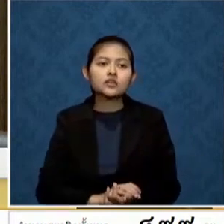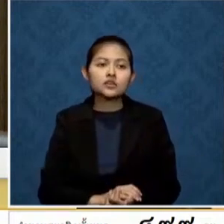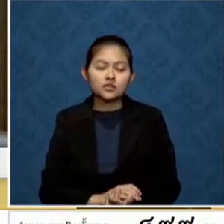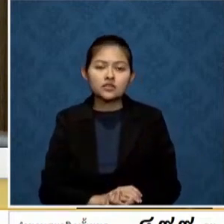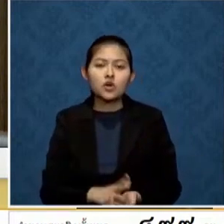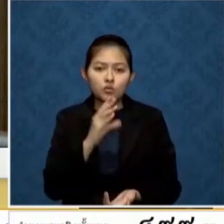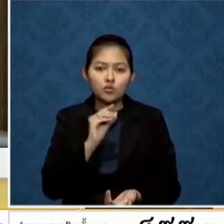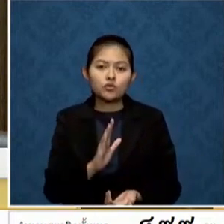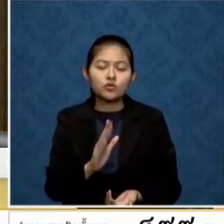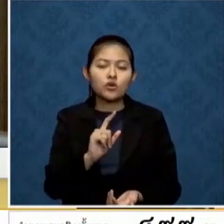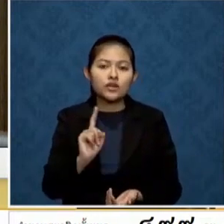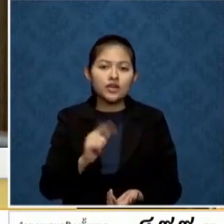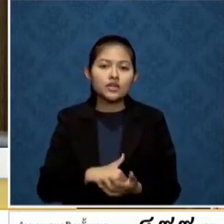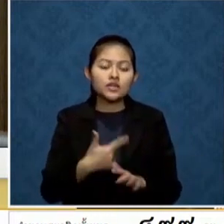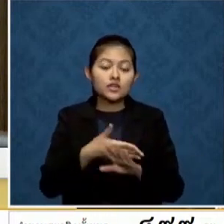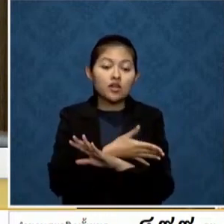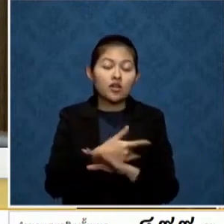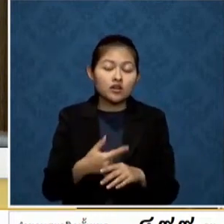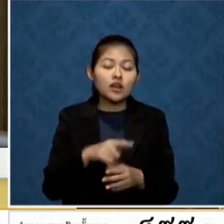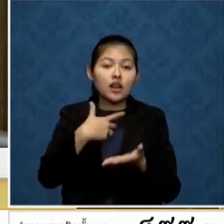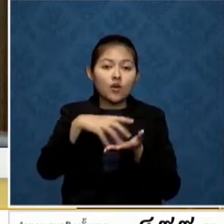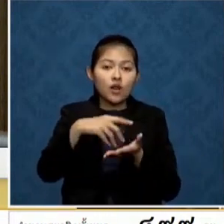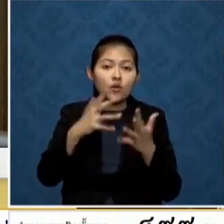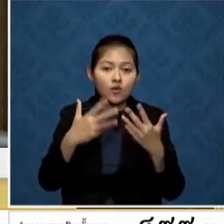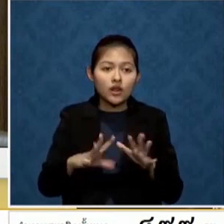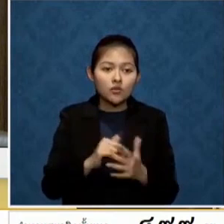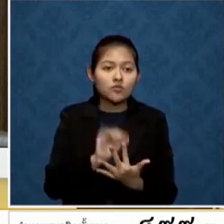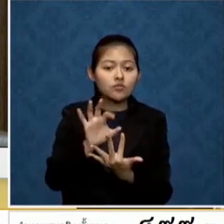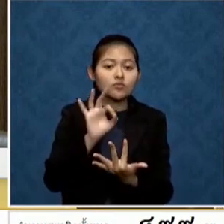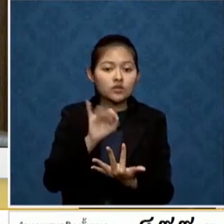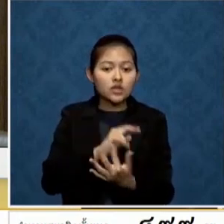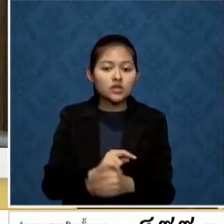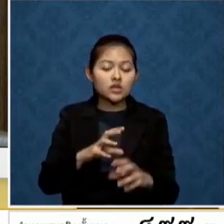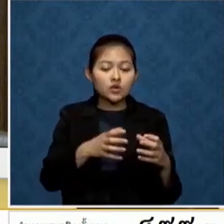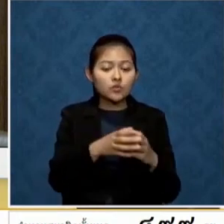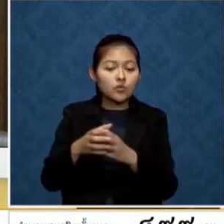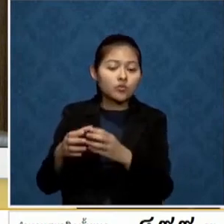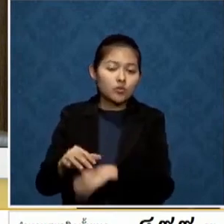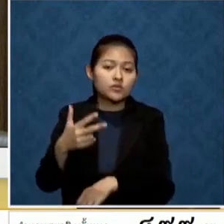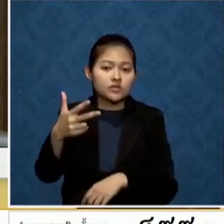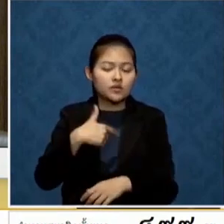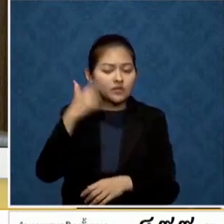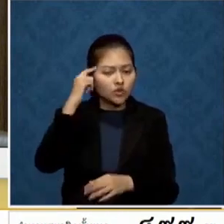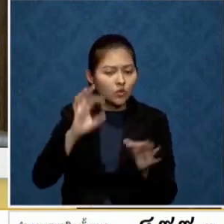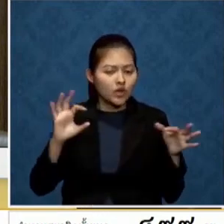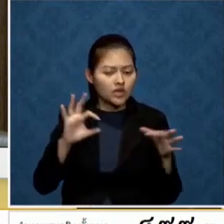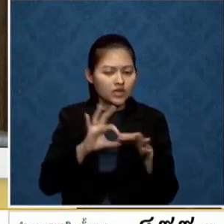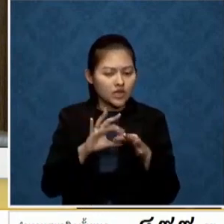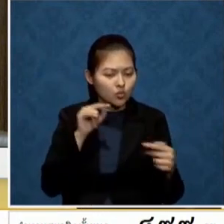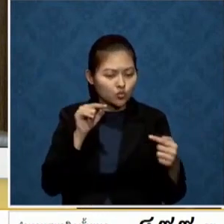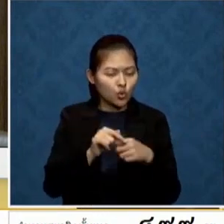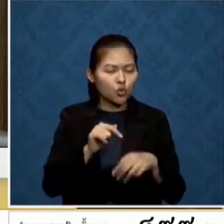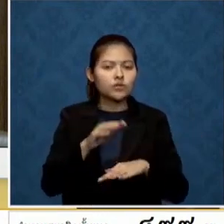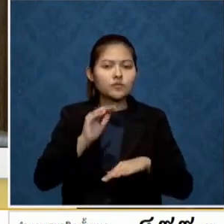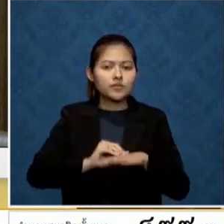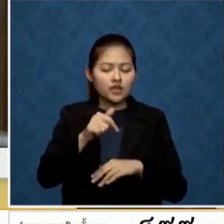ตามตรงว่าอย่างที่ผมได้เกริ่นไว้ตั้งแต่ตอเปิดยัตินะครับว่าผมเลือกที่จะระบุถึง 3คณะที่ผมมองว่ามีความเกี่ยวข้องโดยตรงมากที่สุดต่อการ